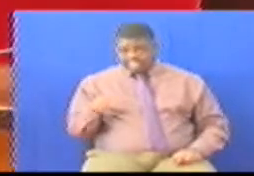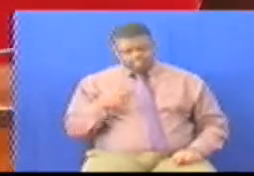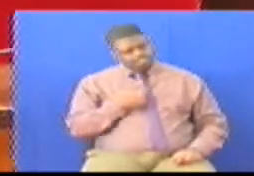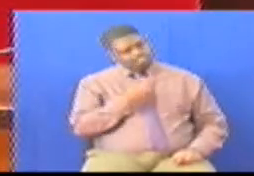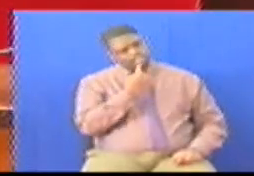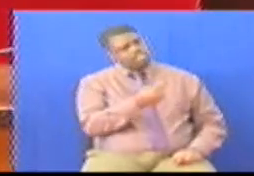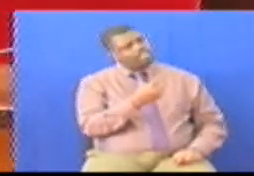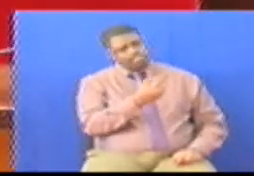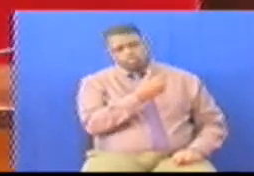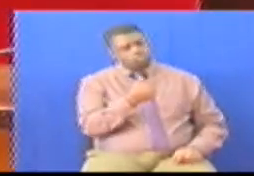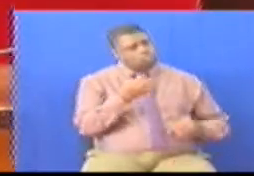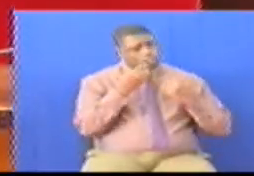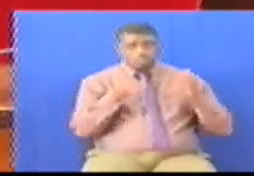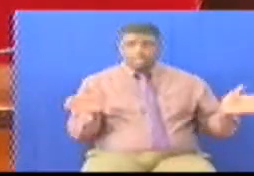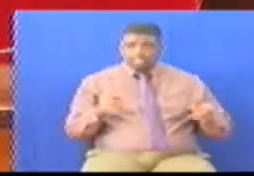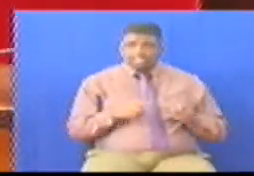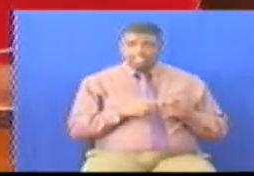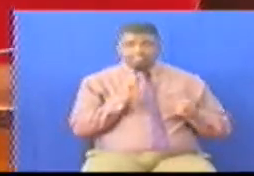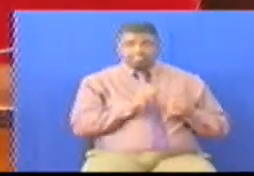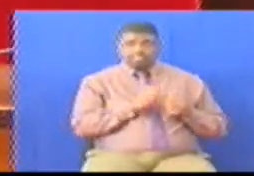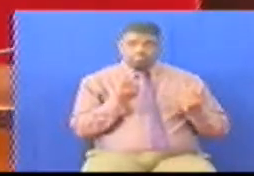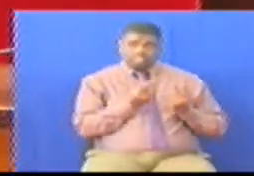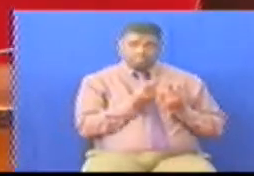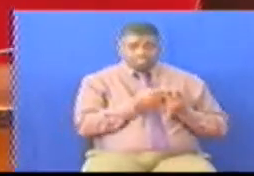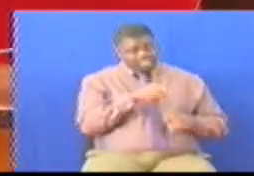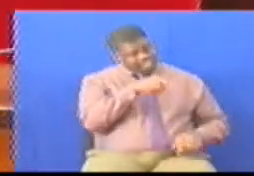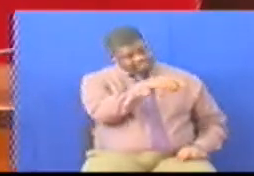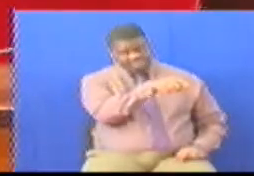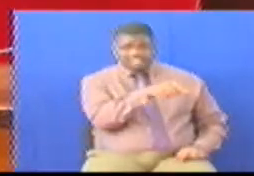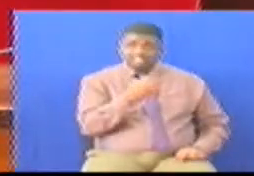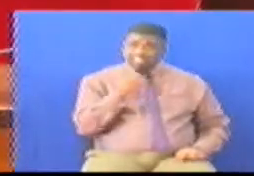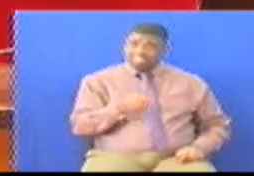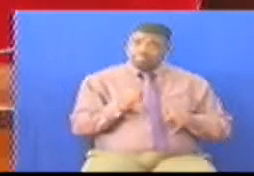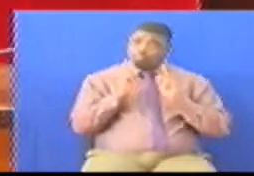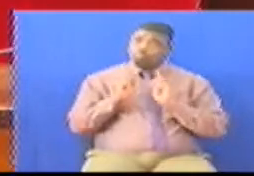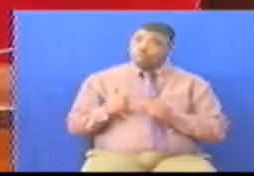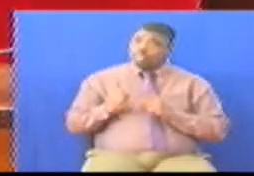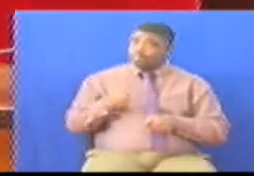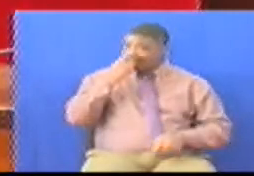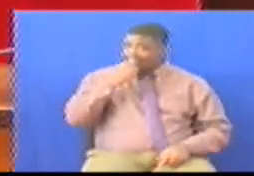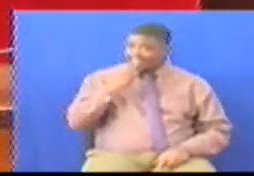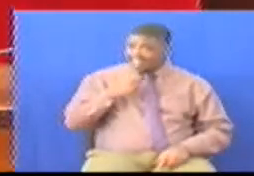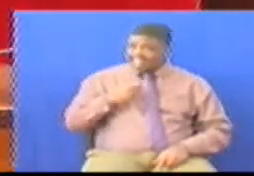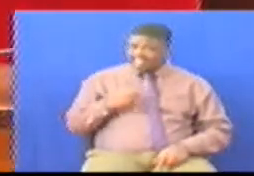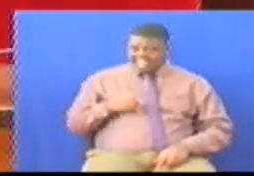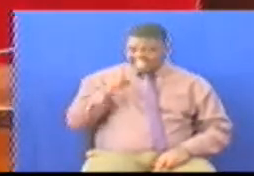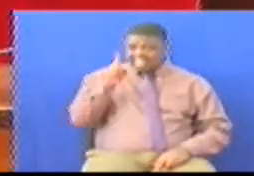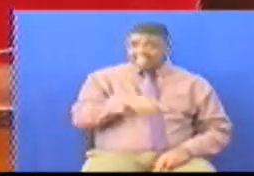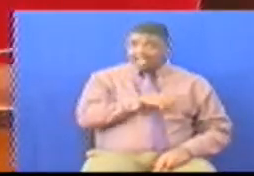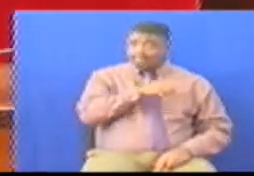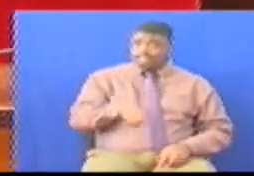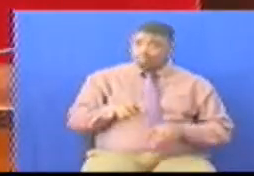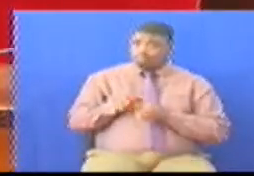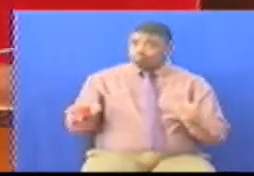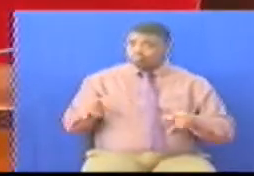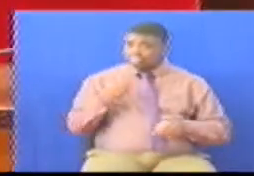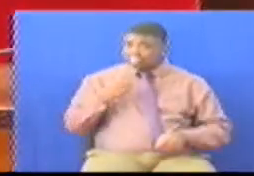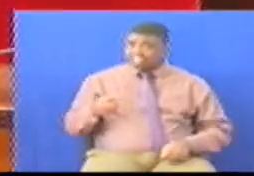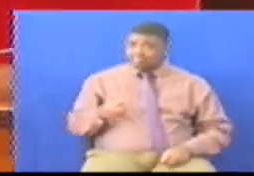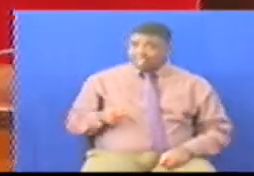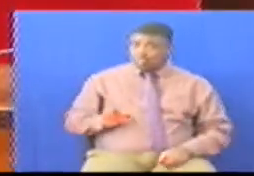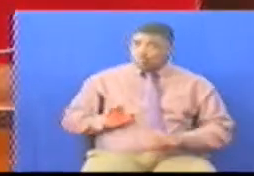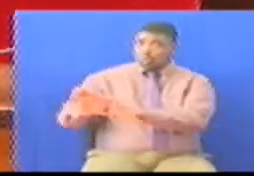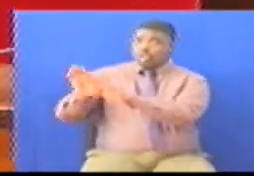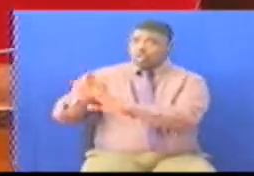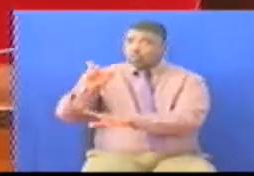niseme tu Mheshimiwa, ndio yale yale ambayo tutasema kama alivyosema Mwalimu Nyerere, dhambi ya ubaguzi ikianza mtasema wao wa Zanzibari, sisi